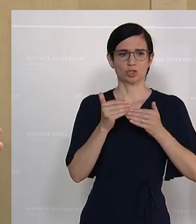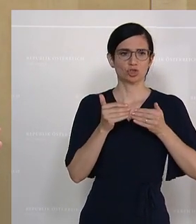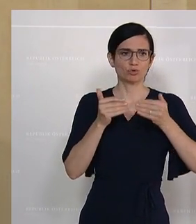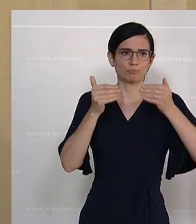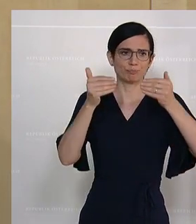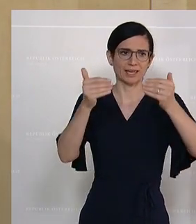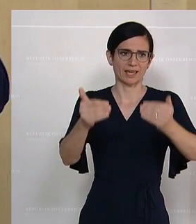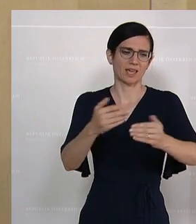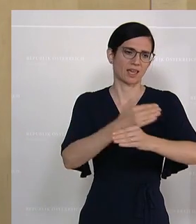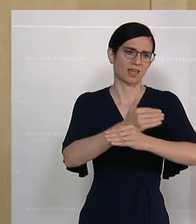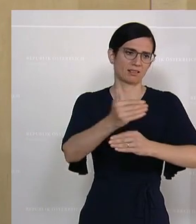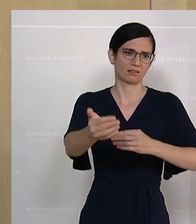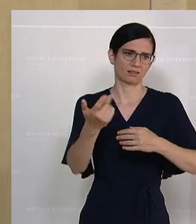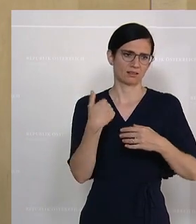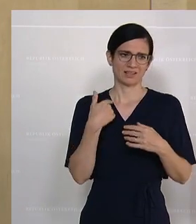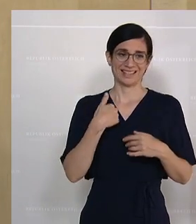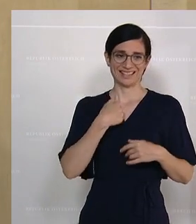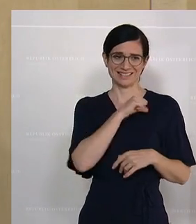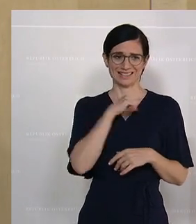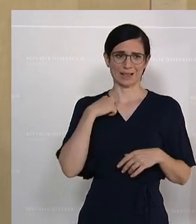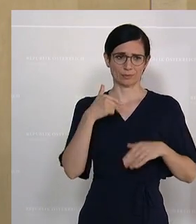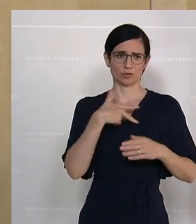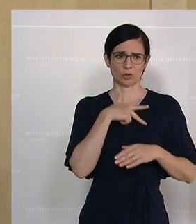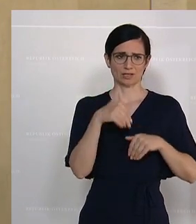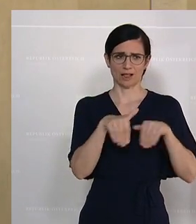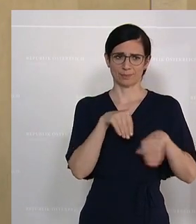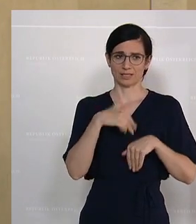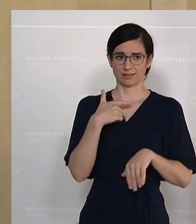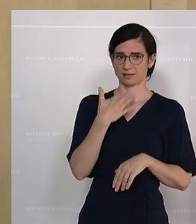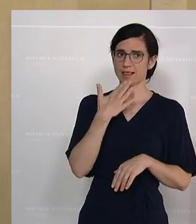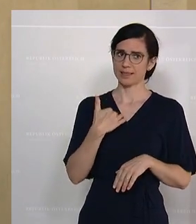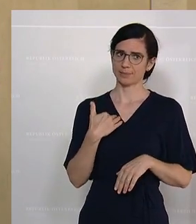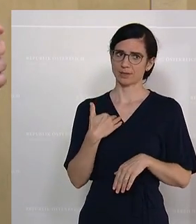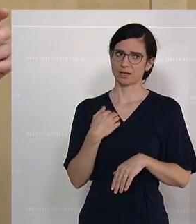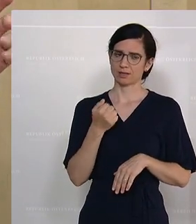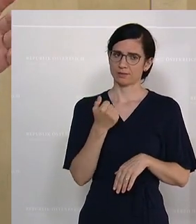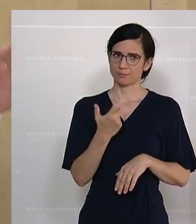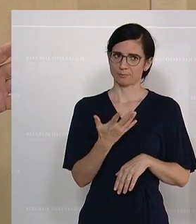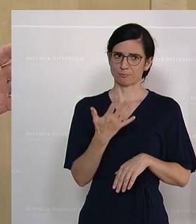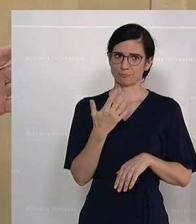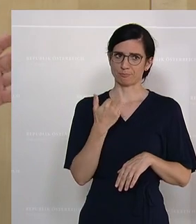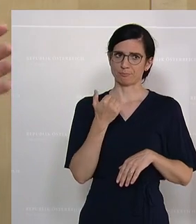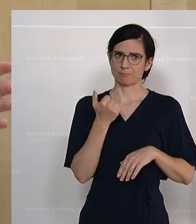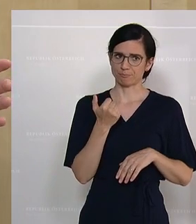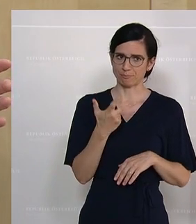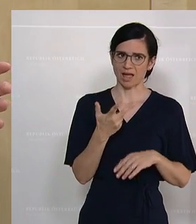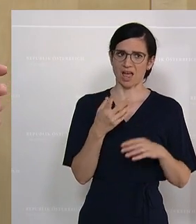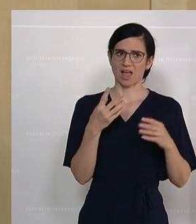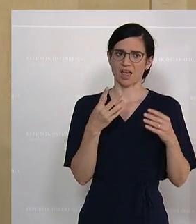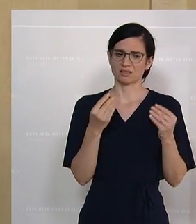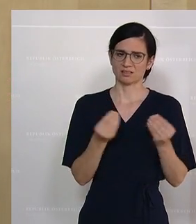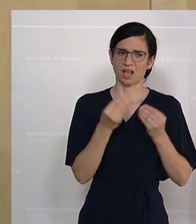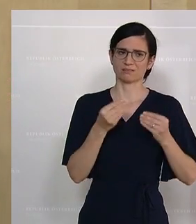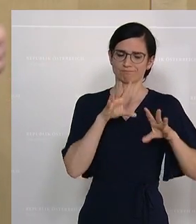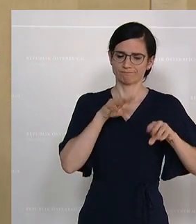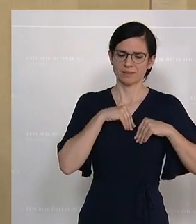und da ist mir als sozialminister ist lieber einige einige strahlungs verlust in kauf zu nehmen aber